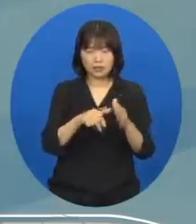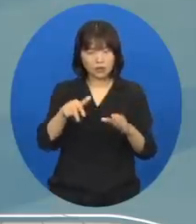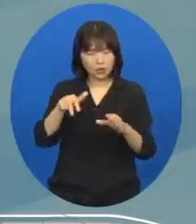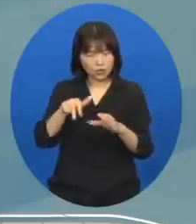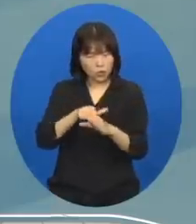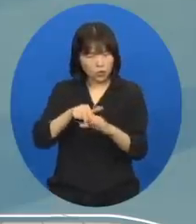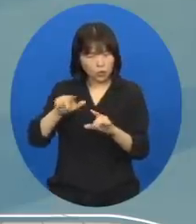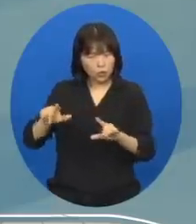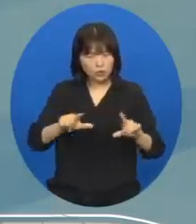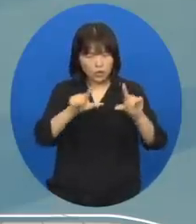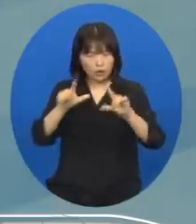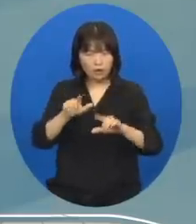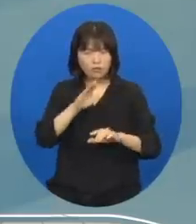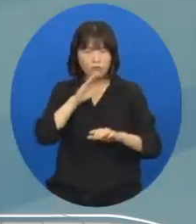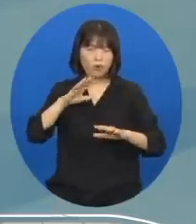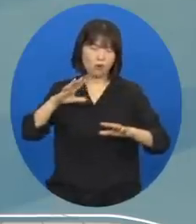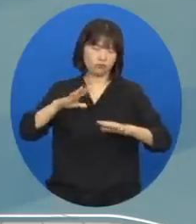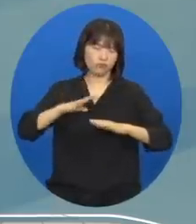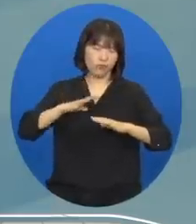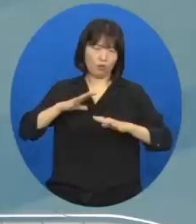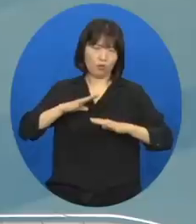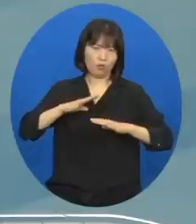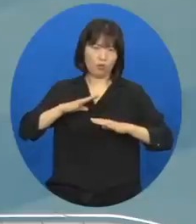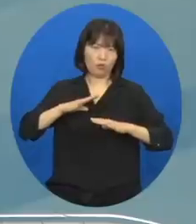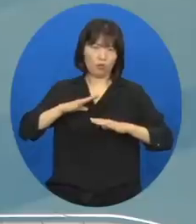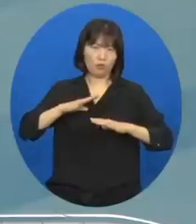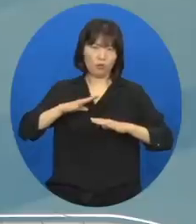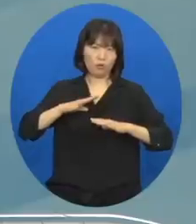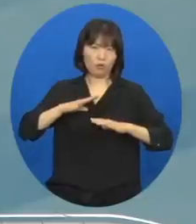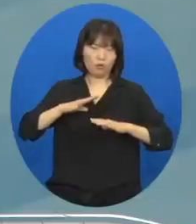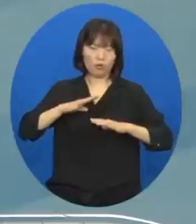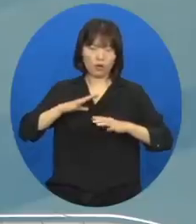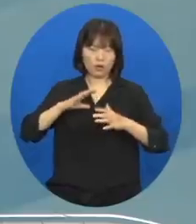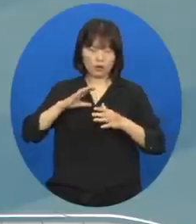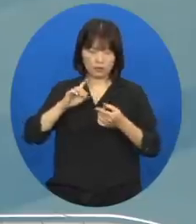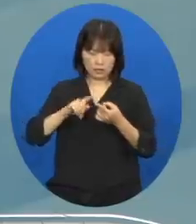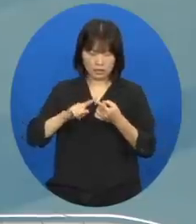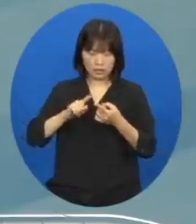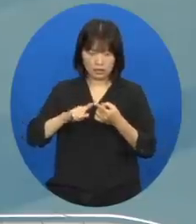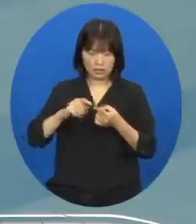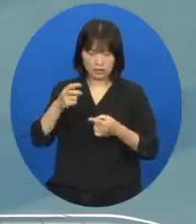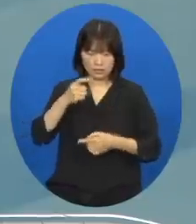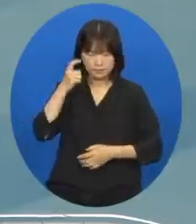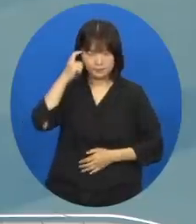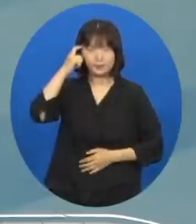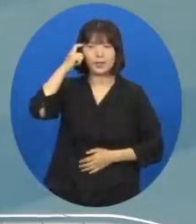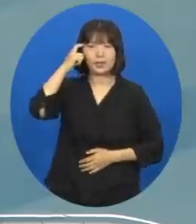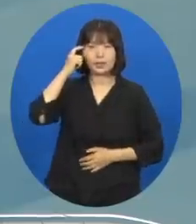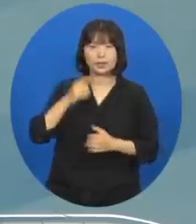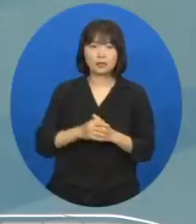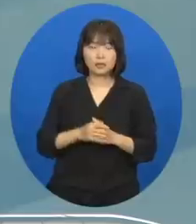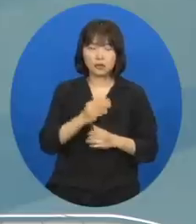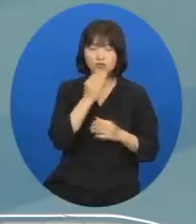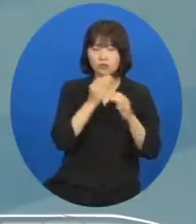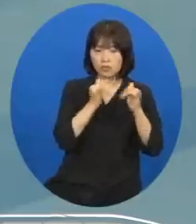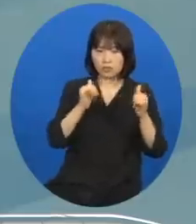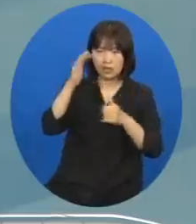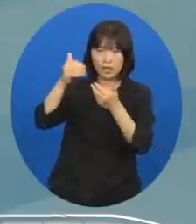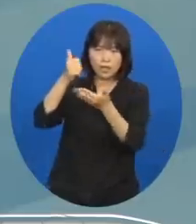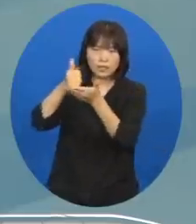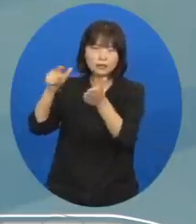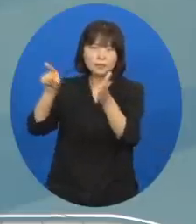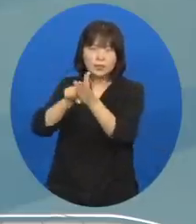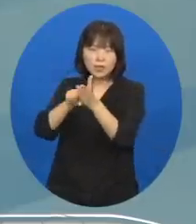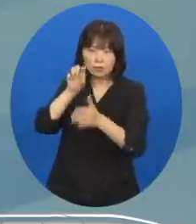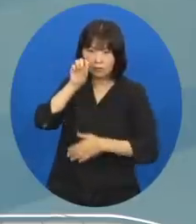생활을 하는 것이 얼마나 무서운 건가 하는 것을 다시 한번 깨닫습니다. 유대인들은 하나님을 믿는다고